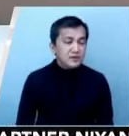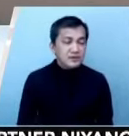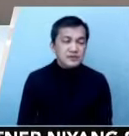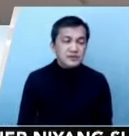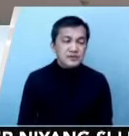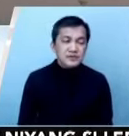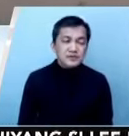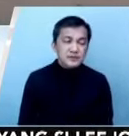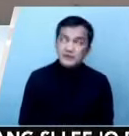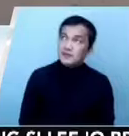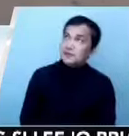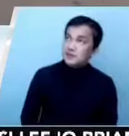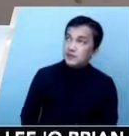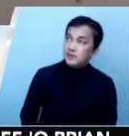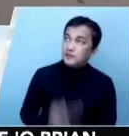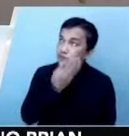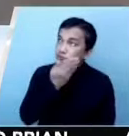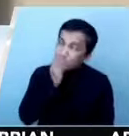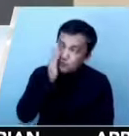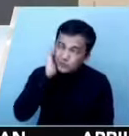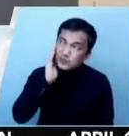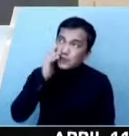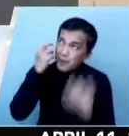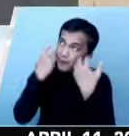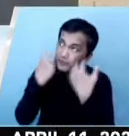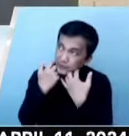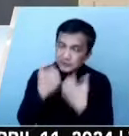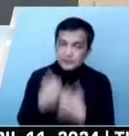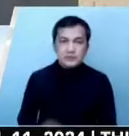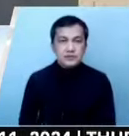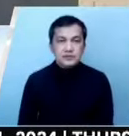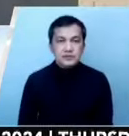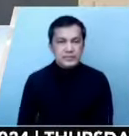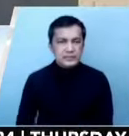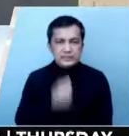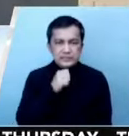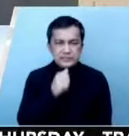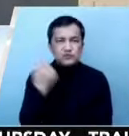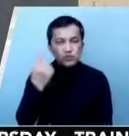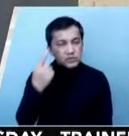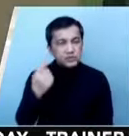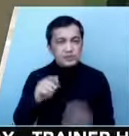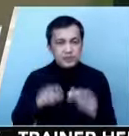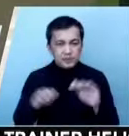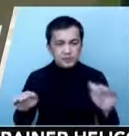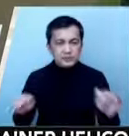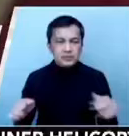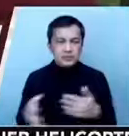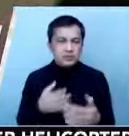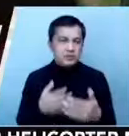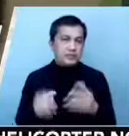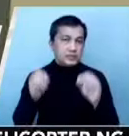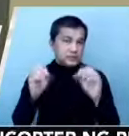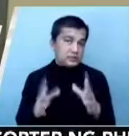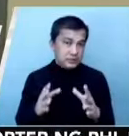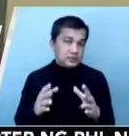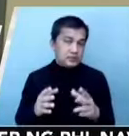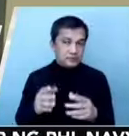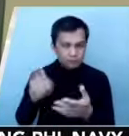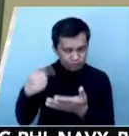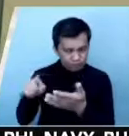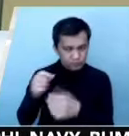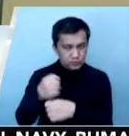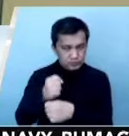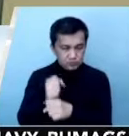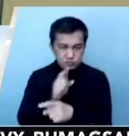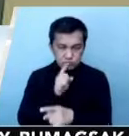Pag pinupunas yung bawis. Hindi lang naman mga bata eh, kasi kahit mga teachers. We make sure na ang ating school clinic